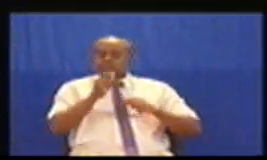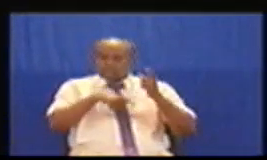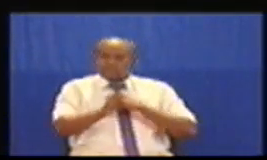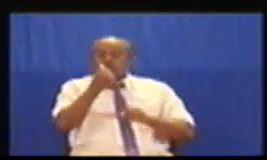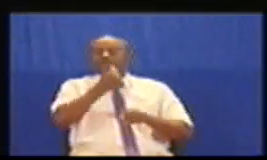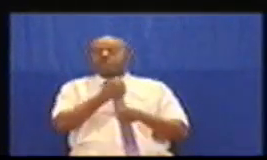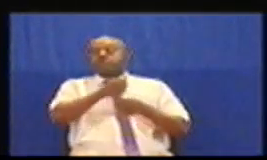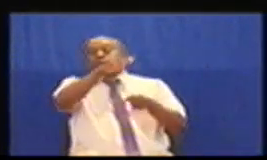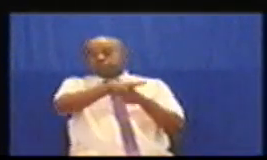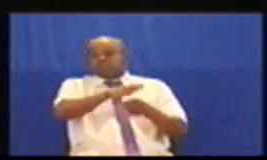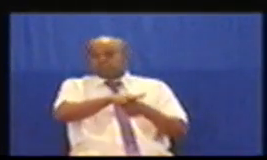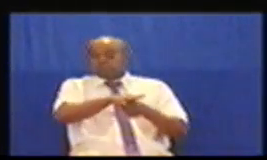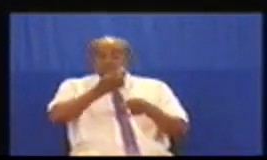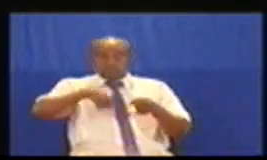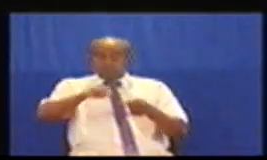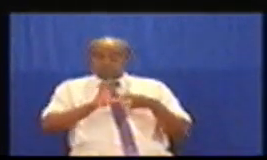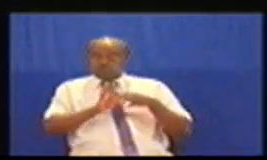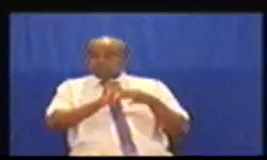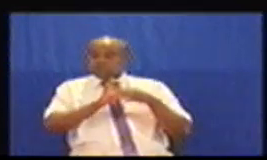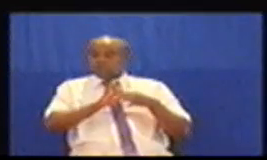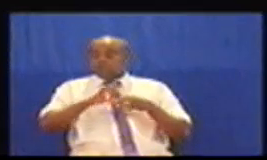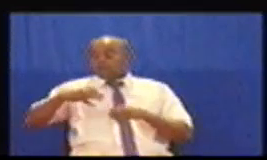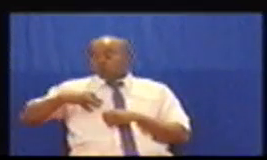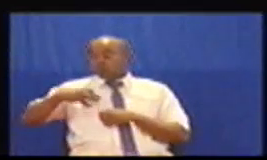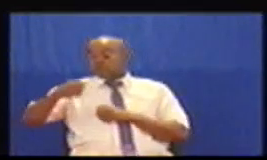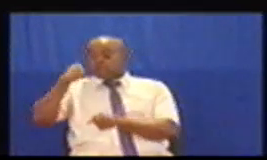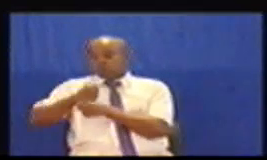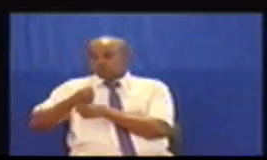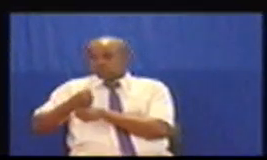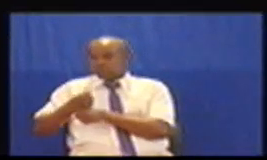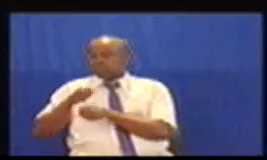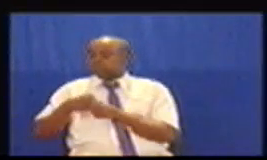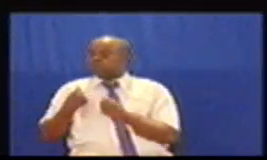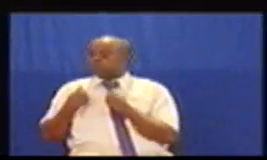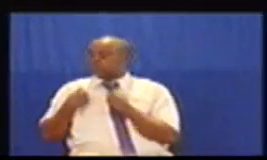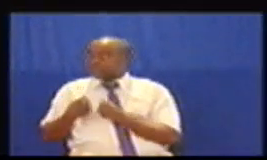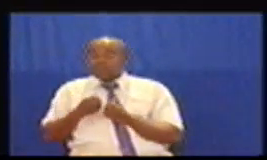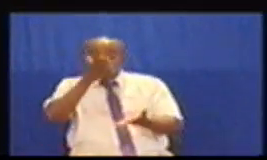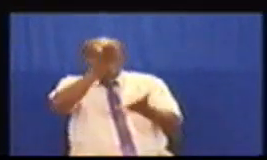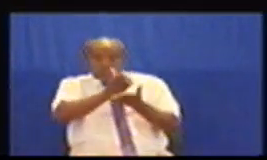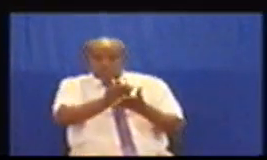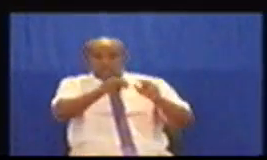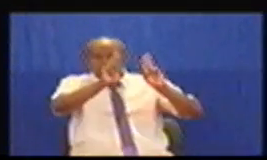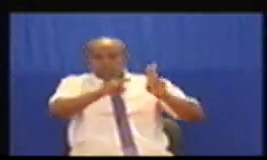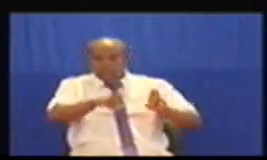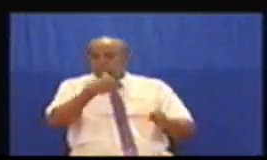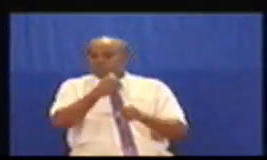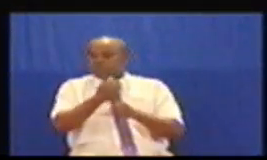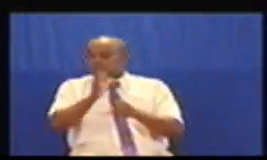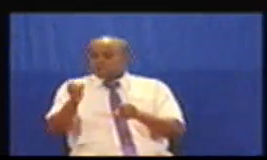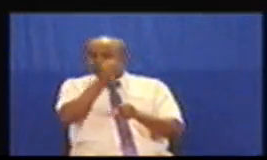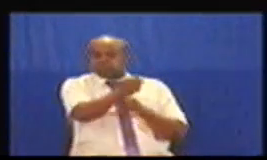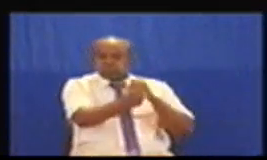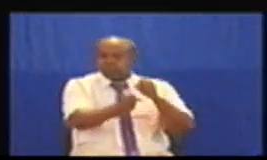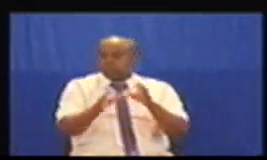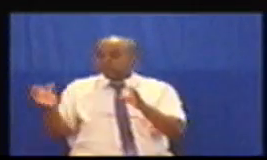na tukishirikiana na wenzetu Wizara ya Utumishi tunajitahidi tuwezavyo kujaza nafasi hizi.